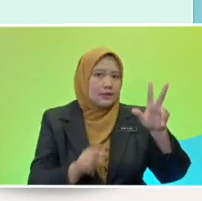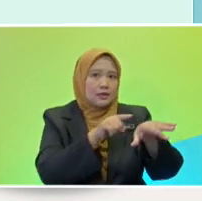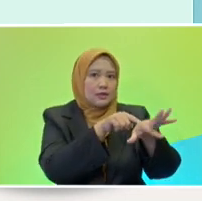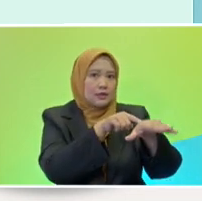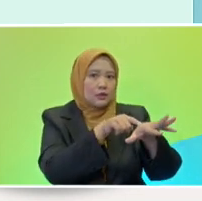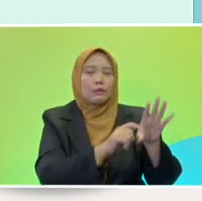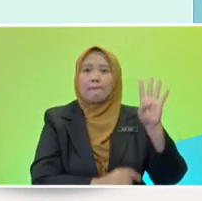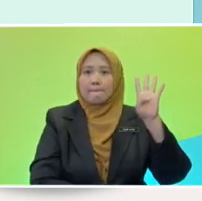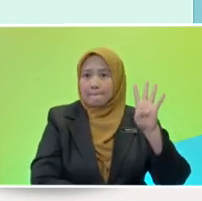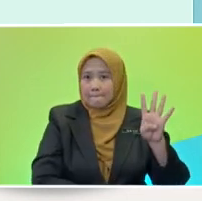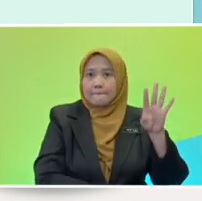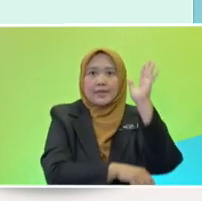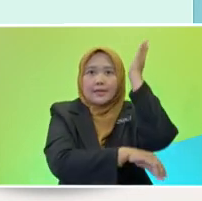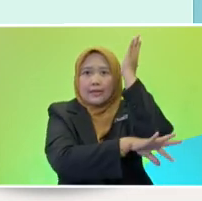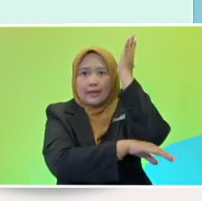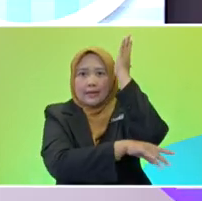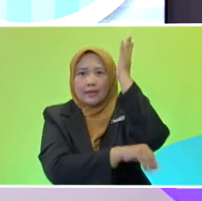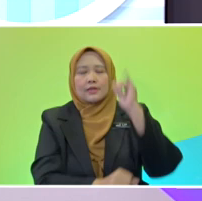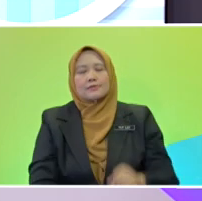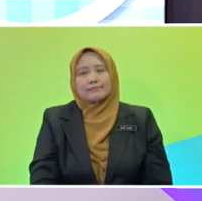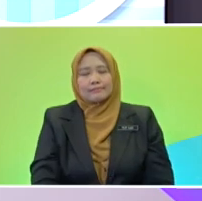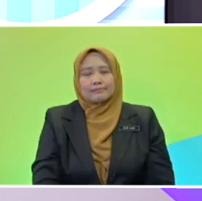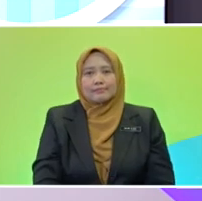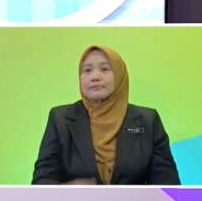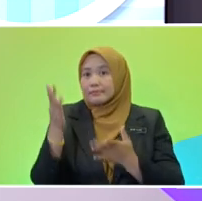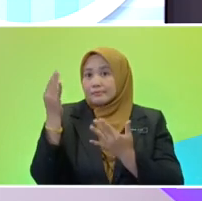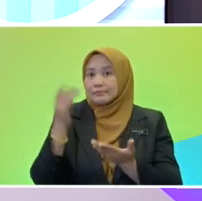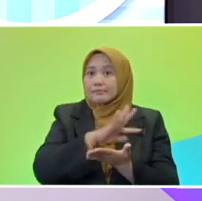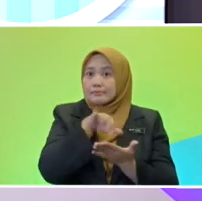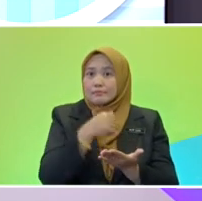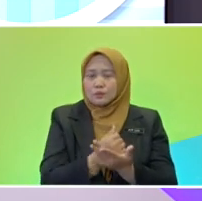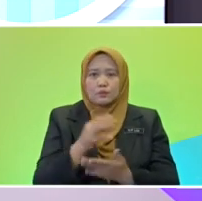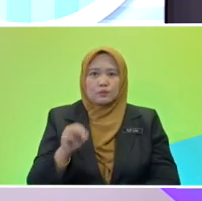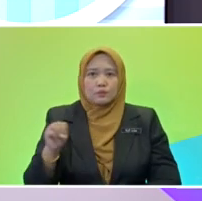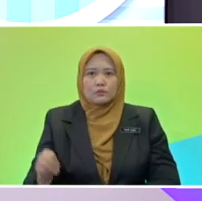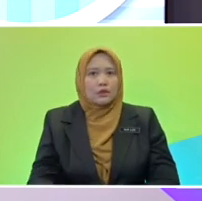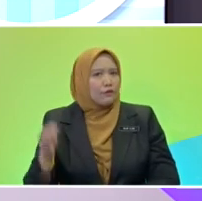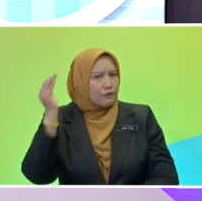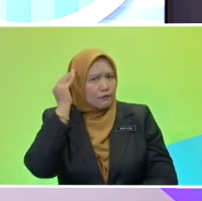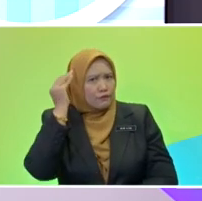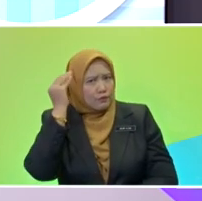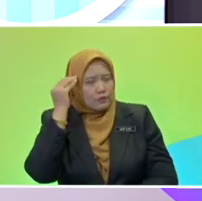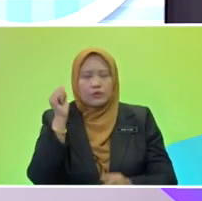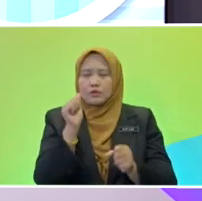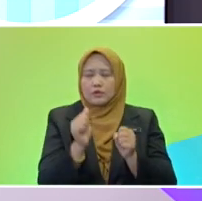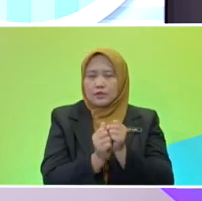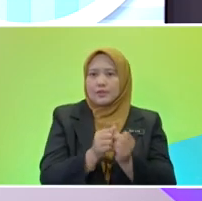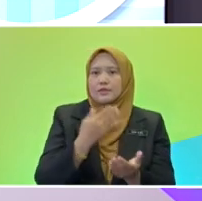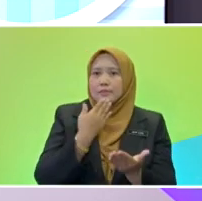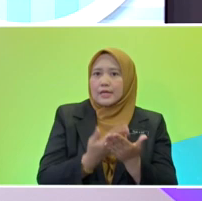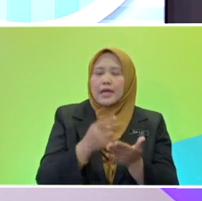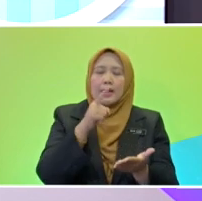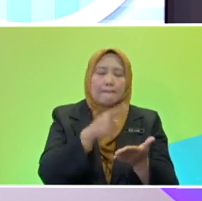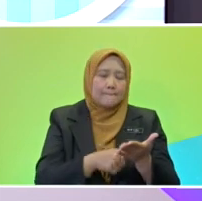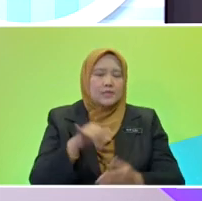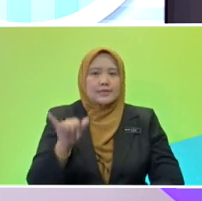terakhir akar jadi juga harap Irfan dan anak murid yang berada di dosanya memahami dengan baik apa yang telah Teguh hajar ataupun